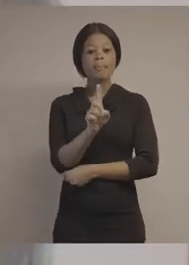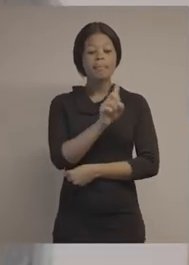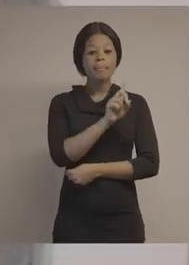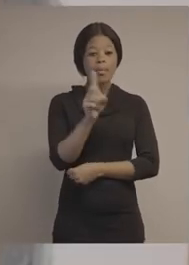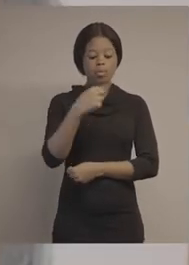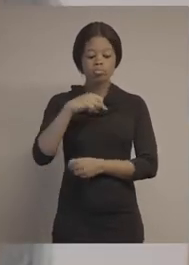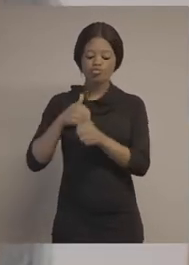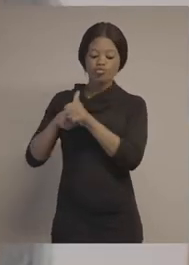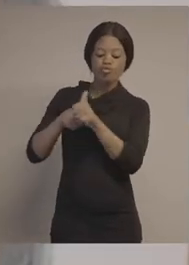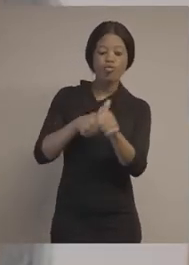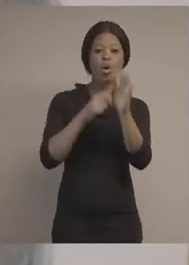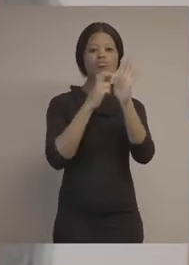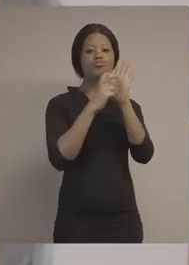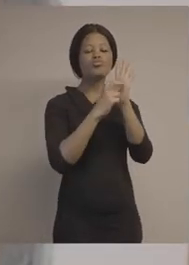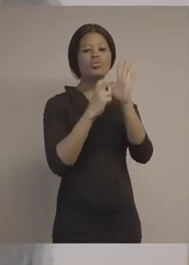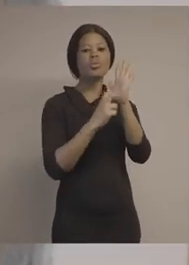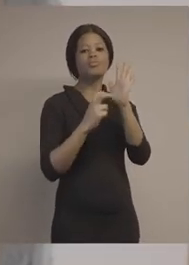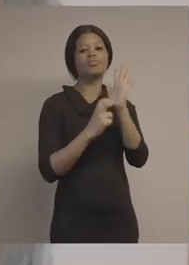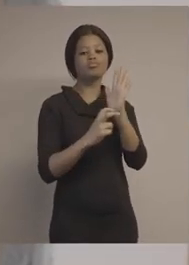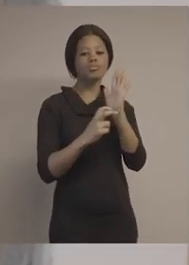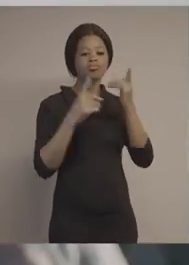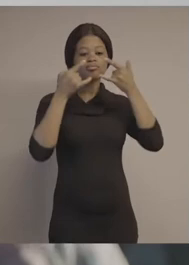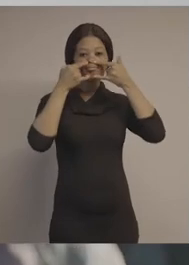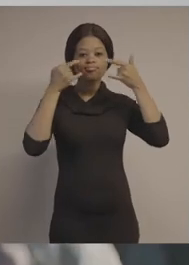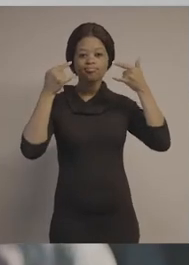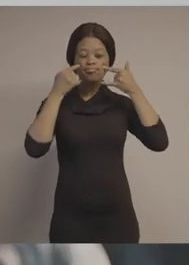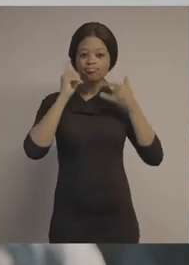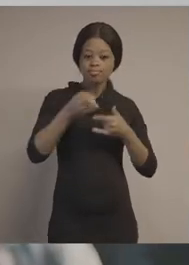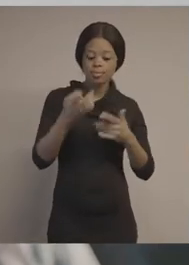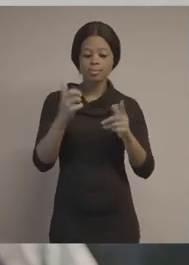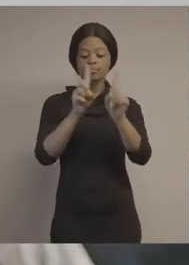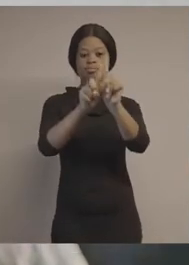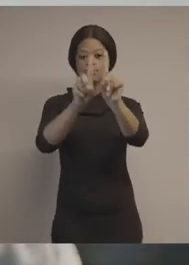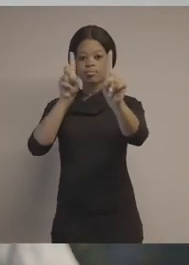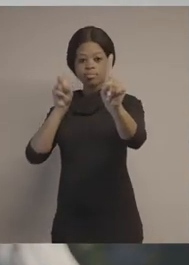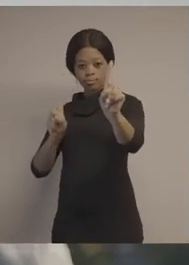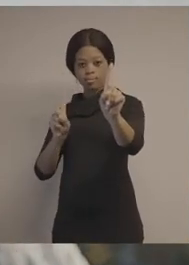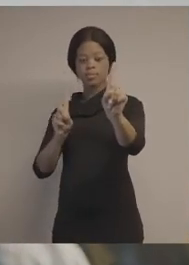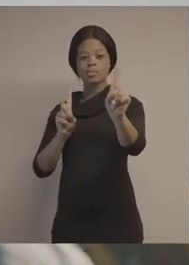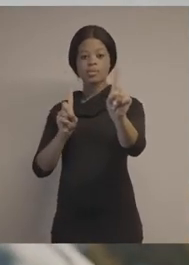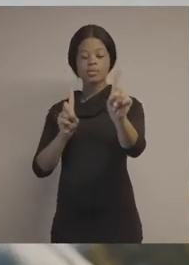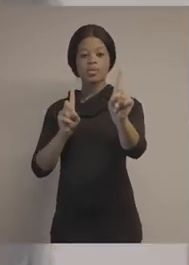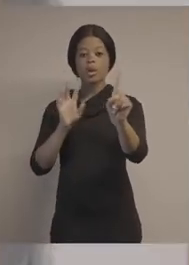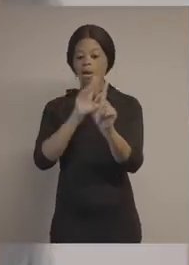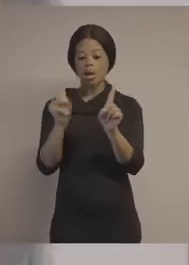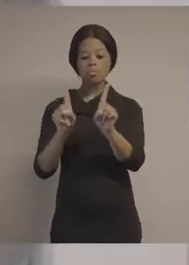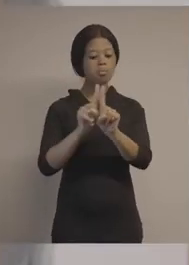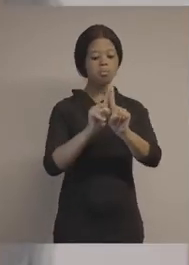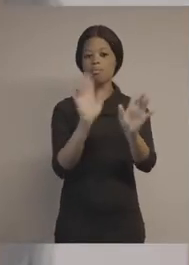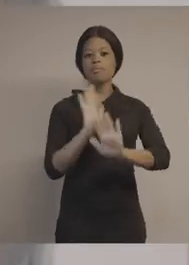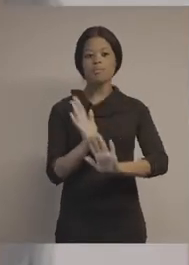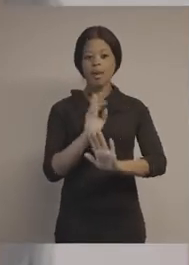Into nayo ke senza umthetho lo kuthiwa masowenze. Sifake imask, sixelelane noma simile,